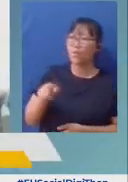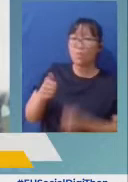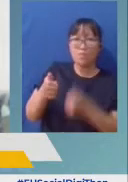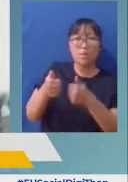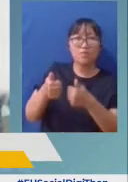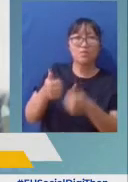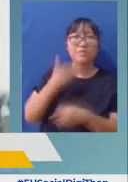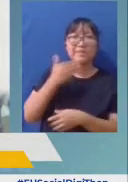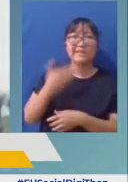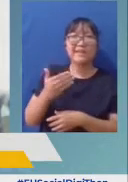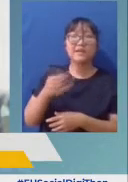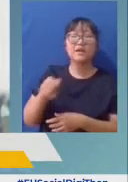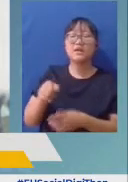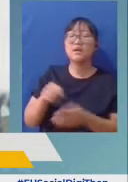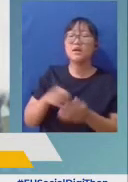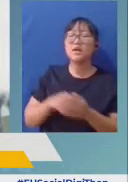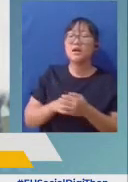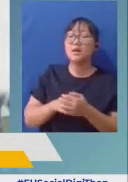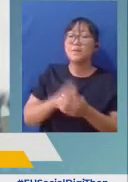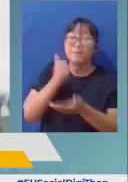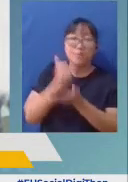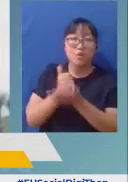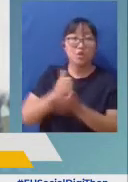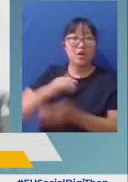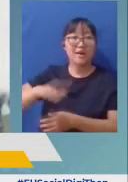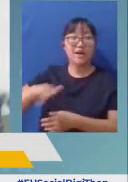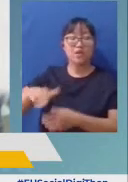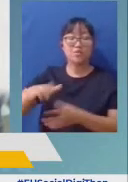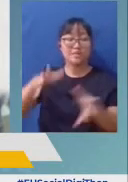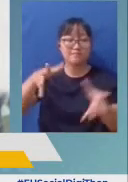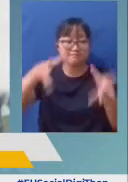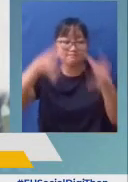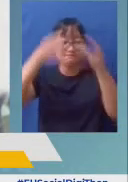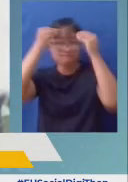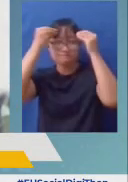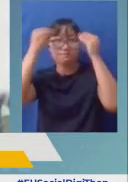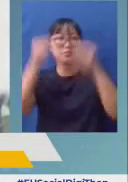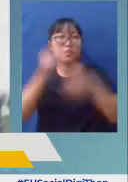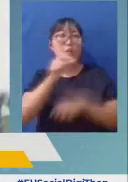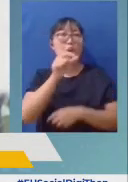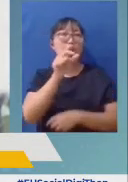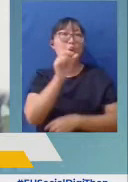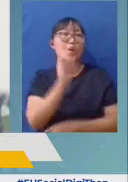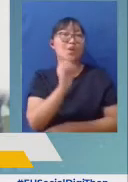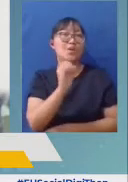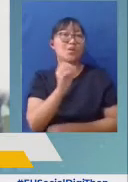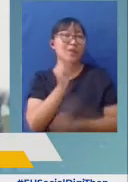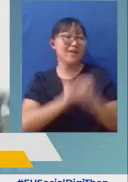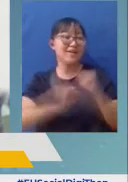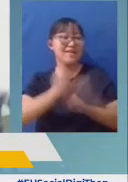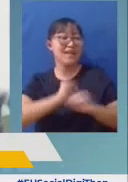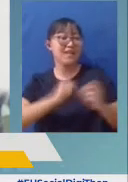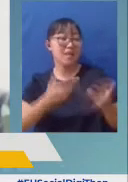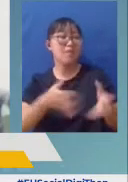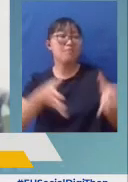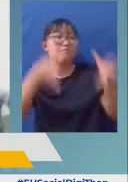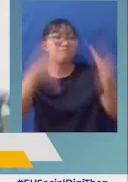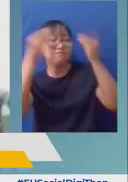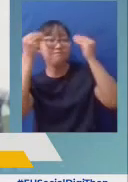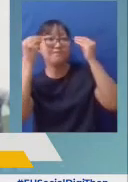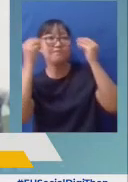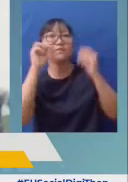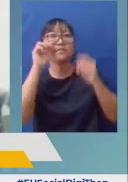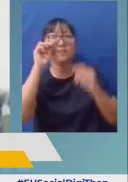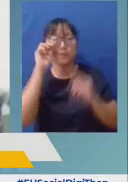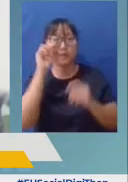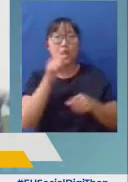merekam apa saja yang dilakukan oleh orang tua. Jadi kalau anak itu melihat orang tua selalu bertutur kata yang